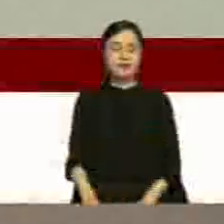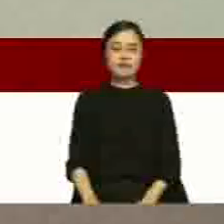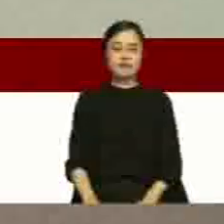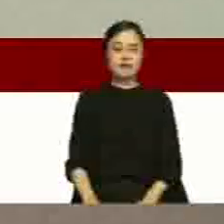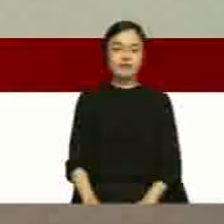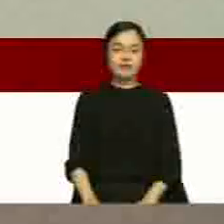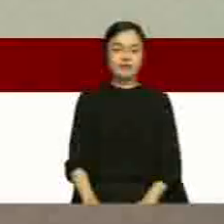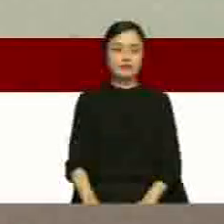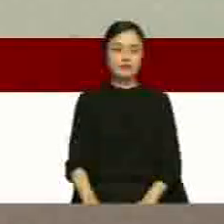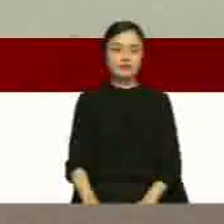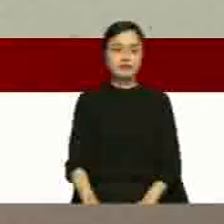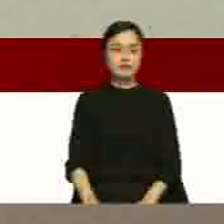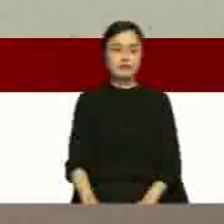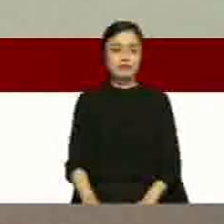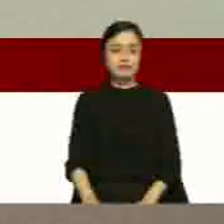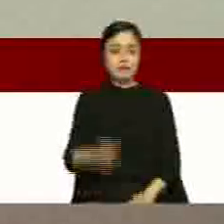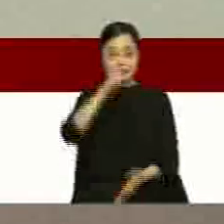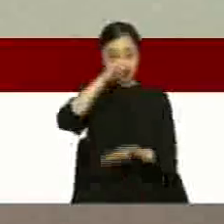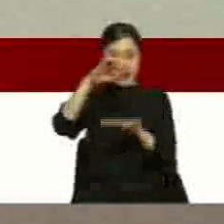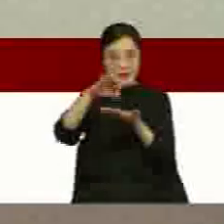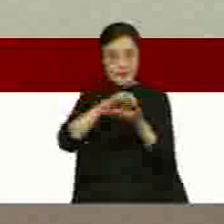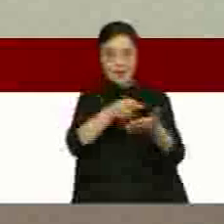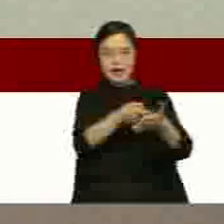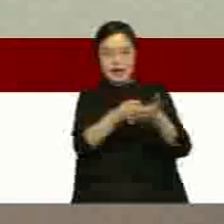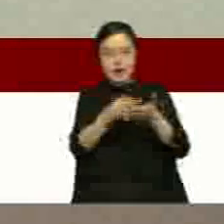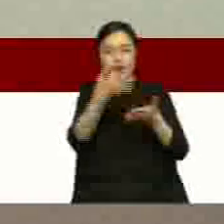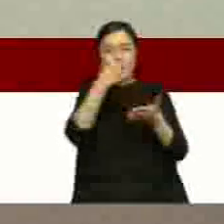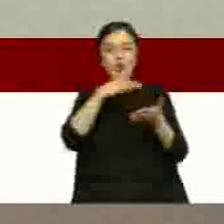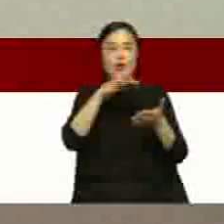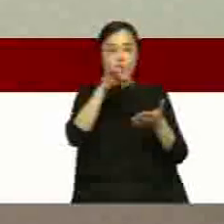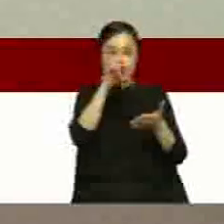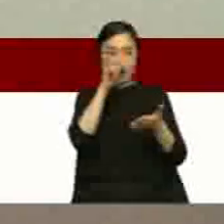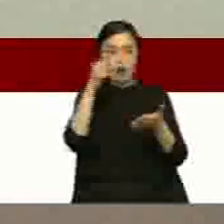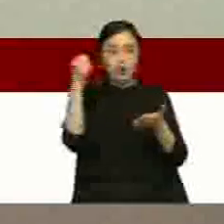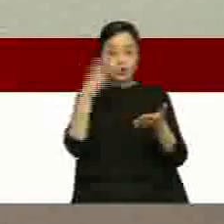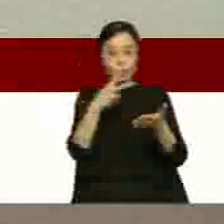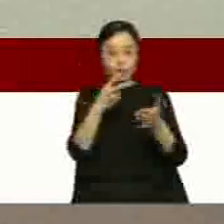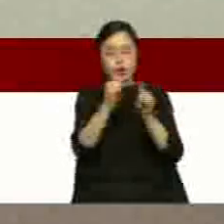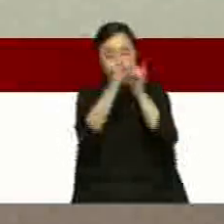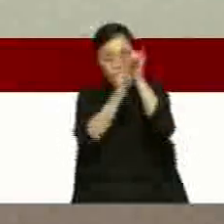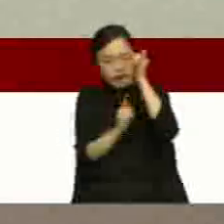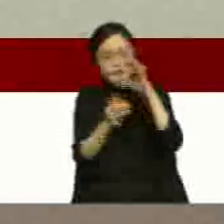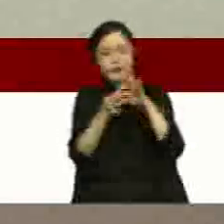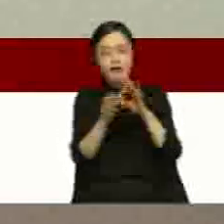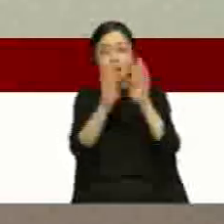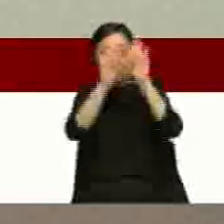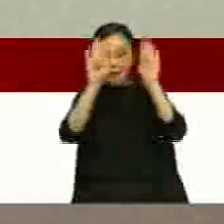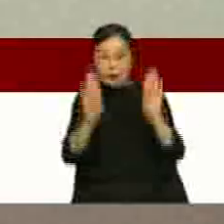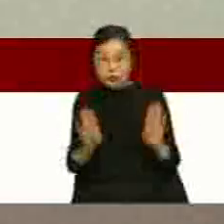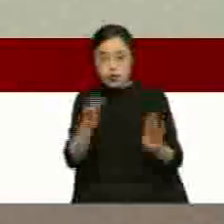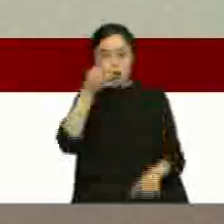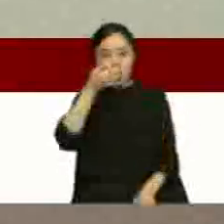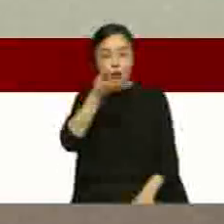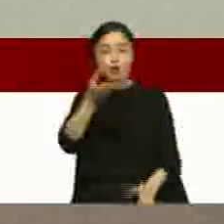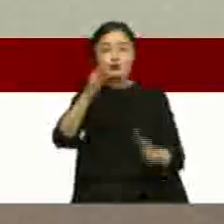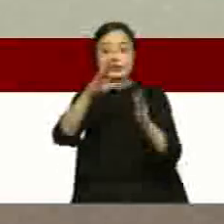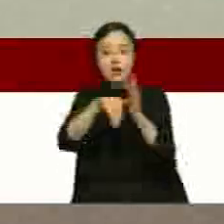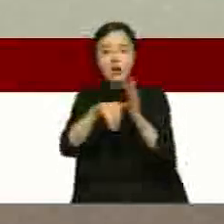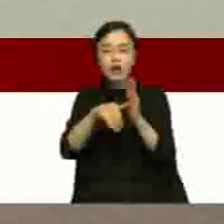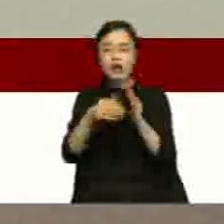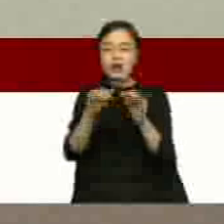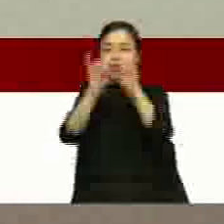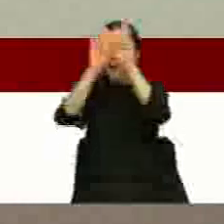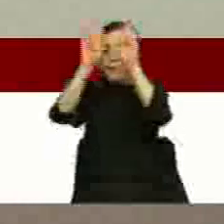효과도 분명히 있었고요. 그리고 이 콘텐츠를 대중들한테 보여줄 때 한 장소에서 보여주는 것이 더